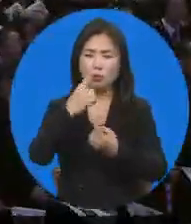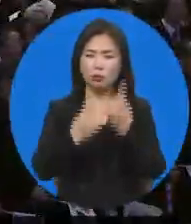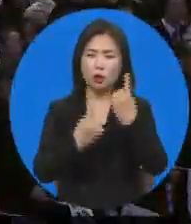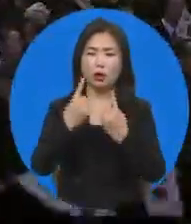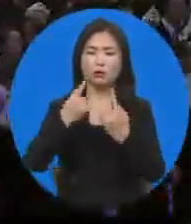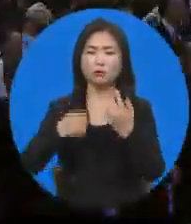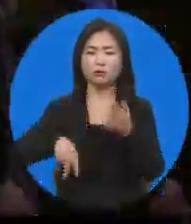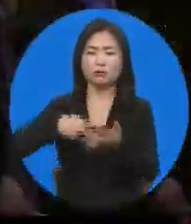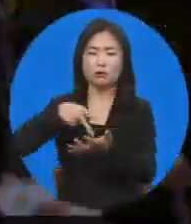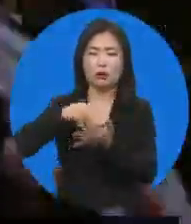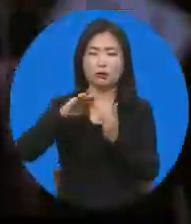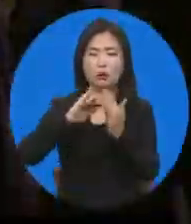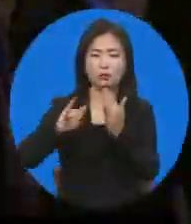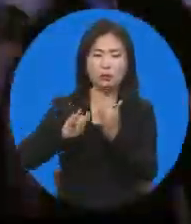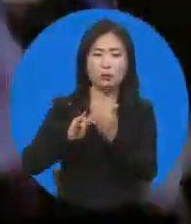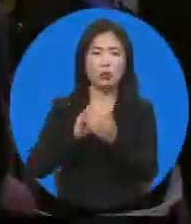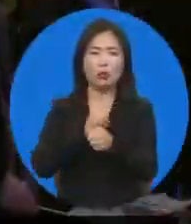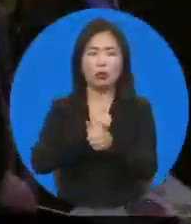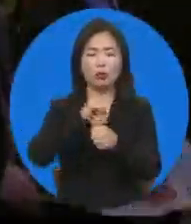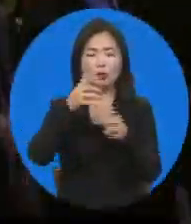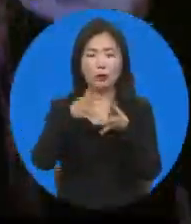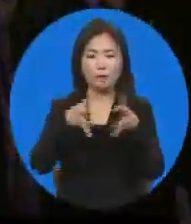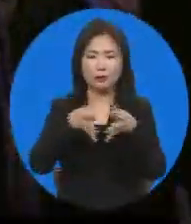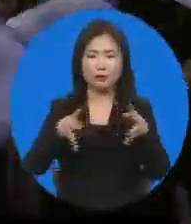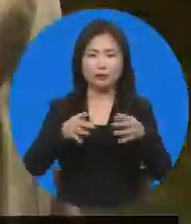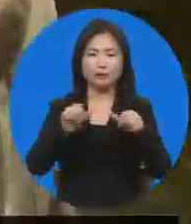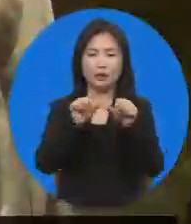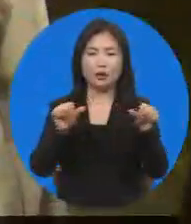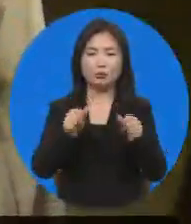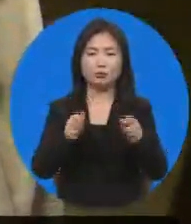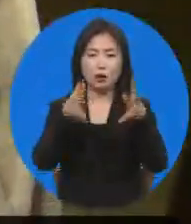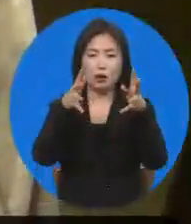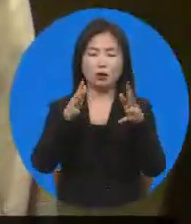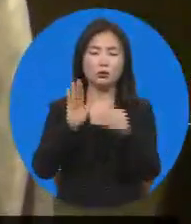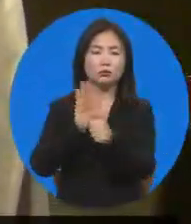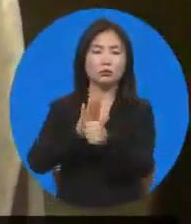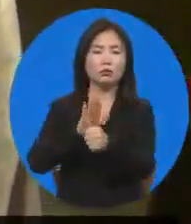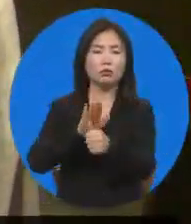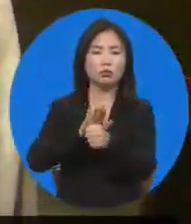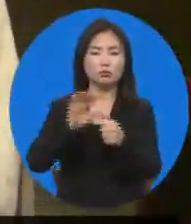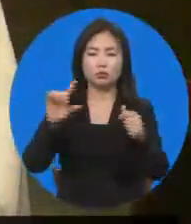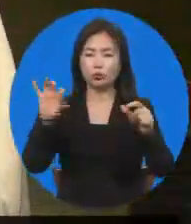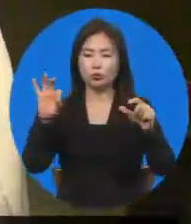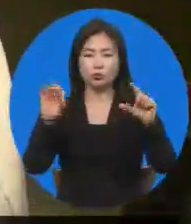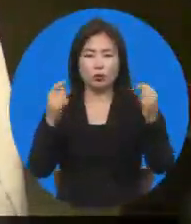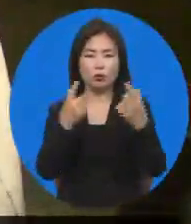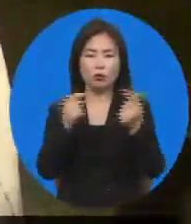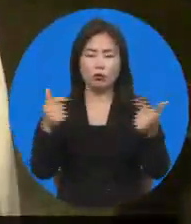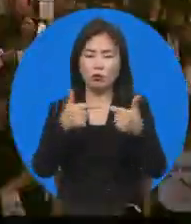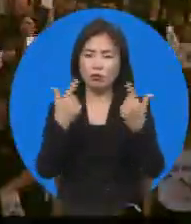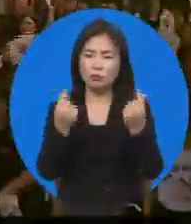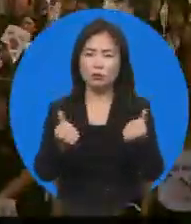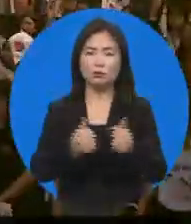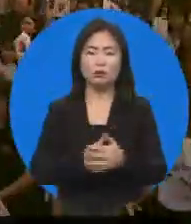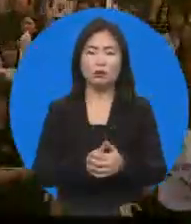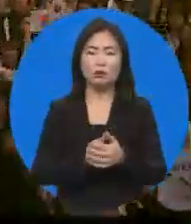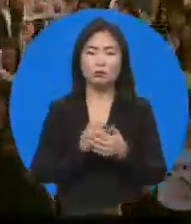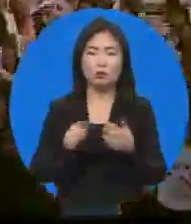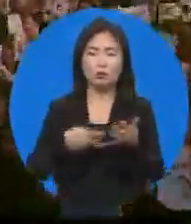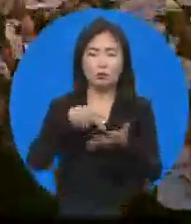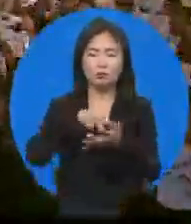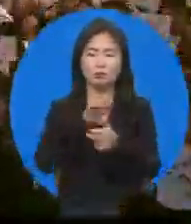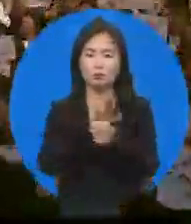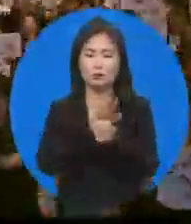독립 유공자 가족에게 영구임대 아파트나 다가구 주택을 지원하는 돈과 비슷합니다 독립 유공자